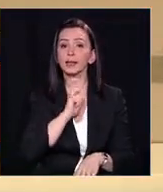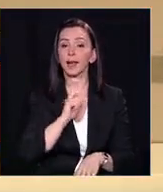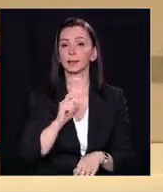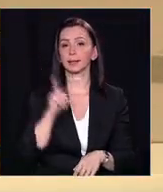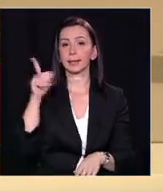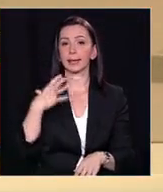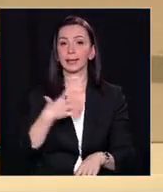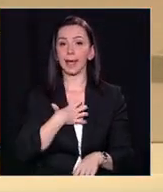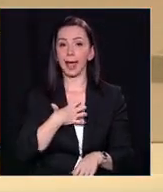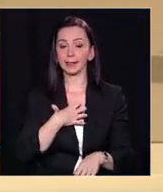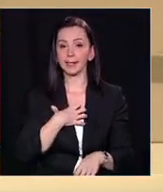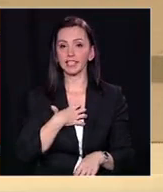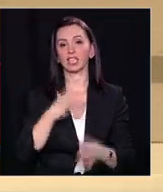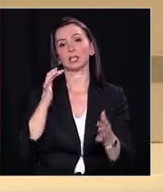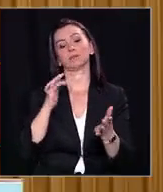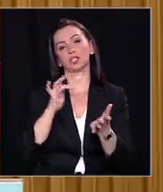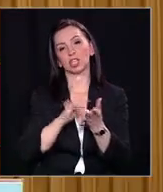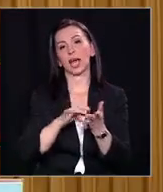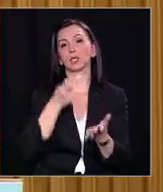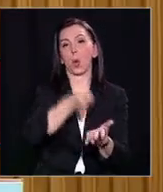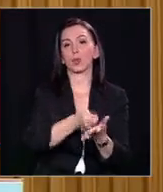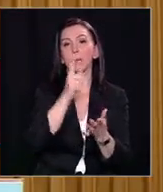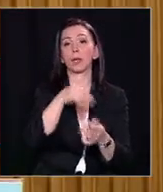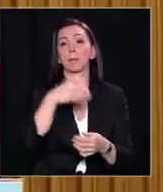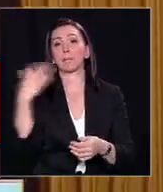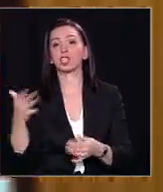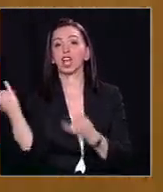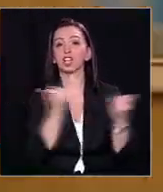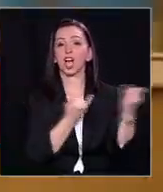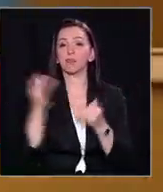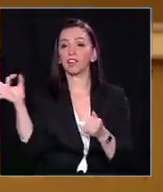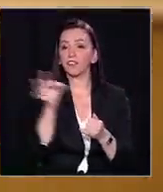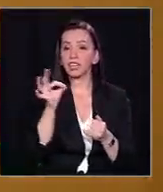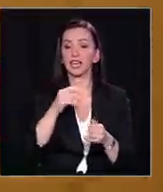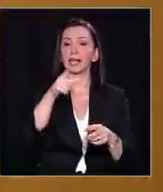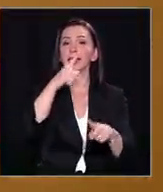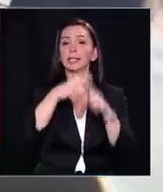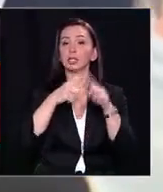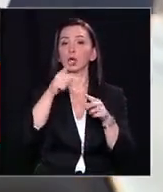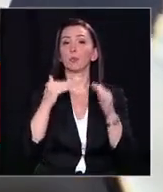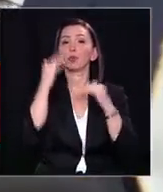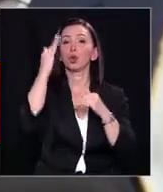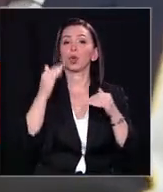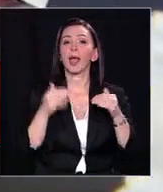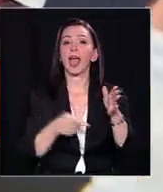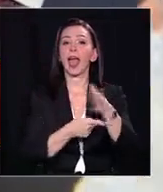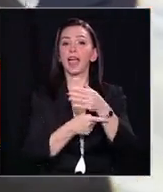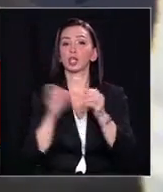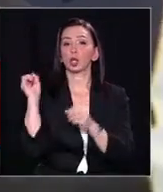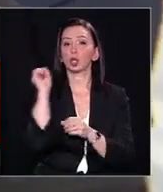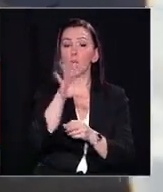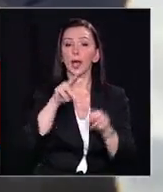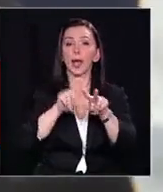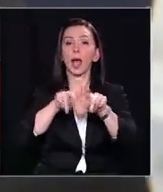kendisi bedelini ödemiştir. Bir başka tartışmanın fitilini de Kemal Kılıçdaroğlu'nun büyükelçilere gönderdiği